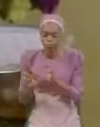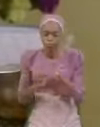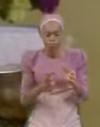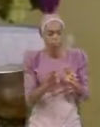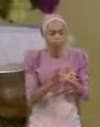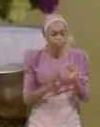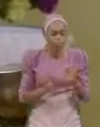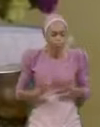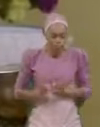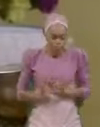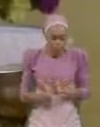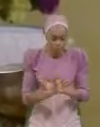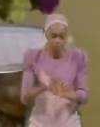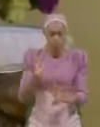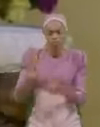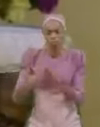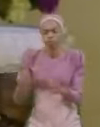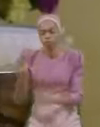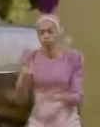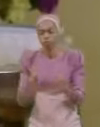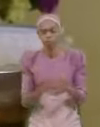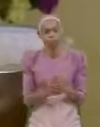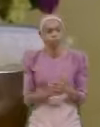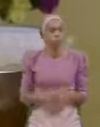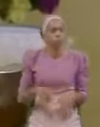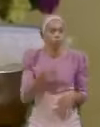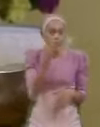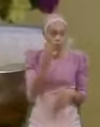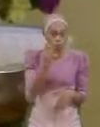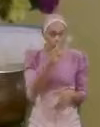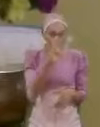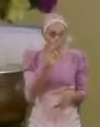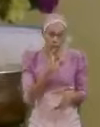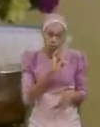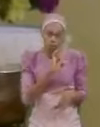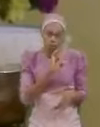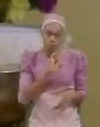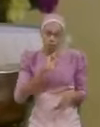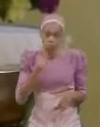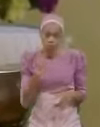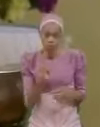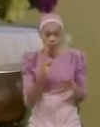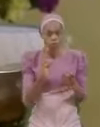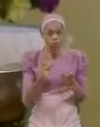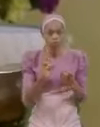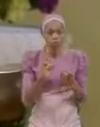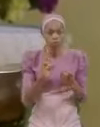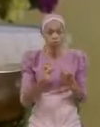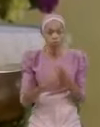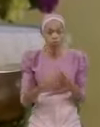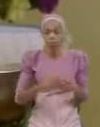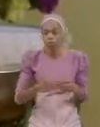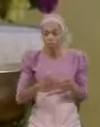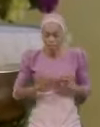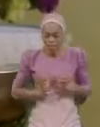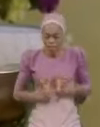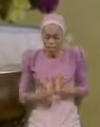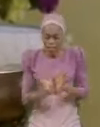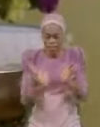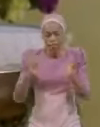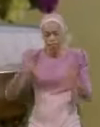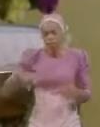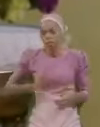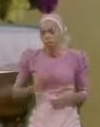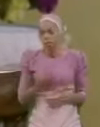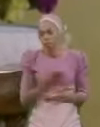réponses aux gens et les questions aident à nous illuminer et nous remercions l'église pour le temps de questions réponses